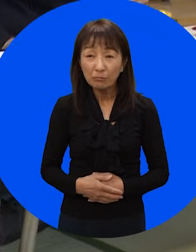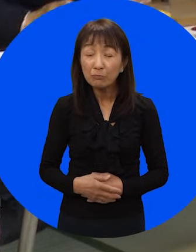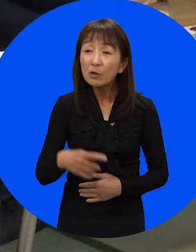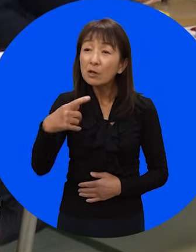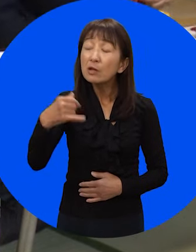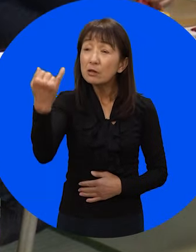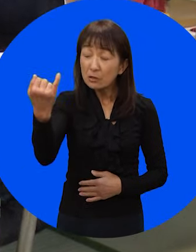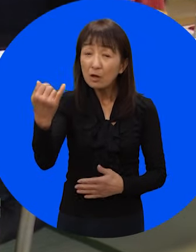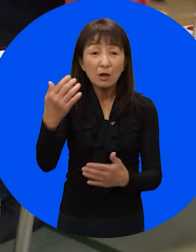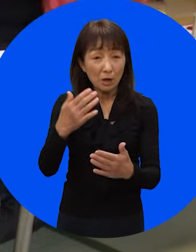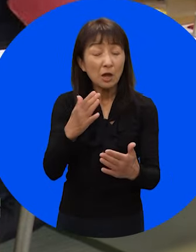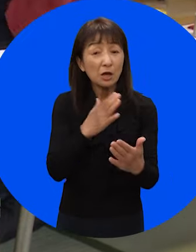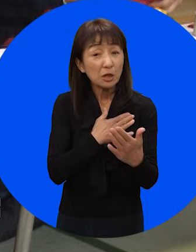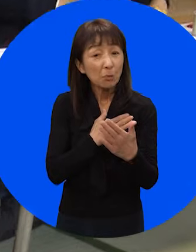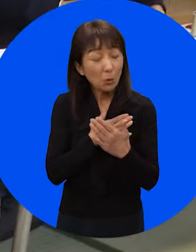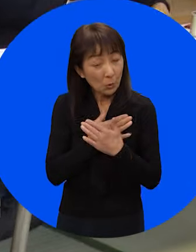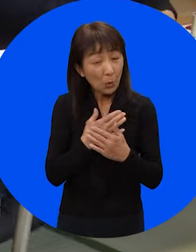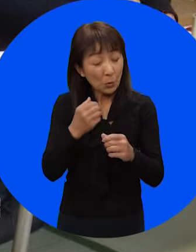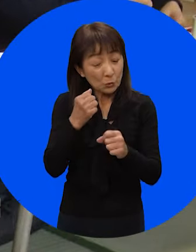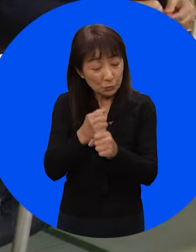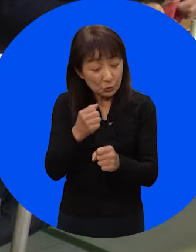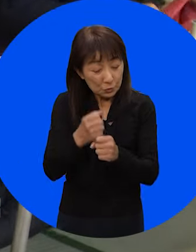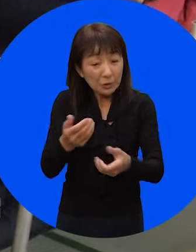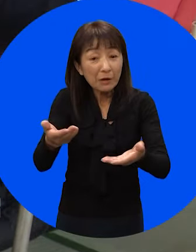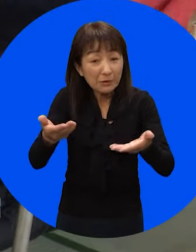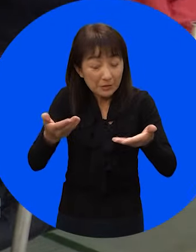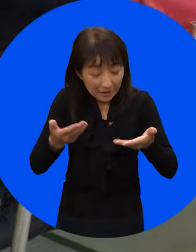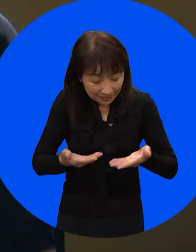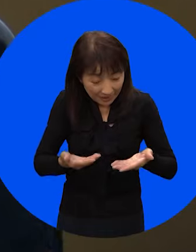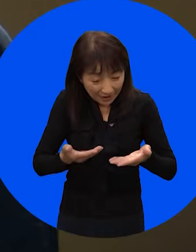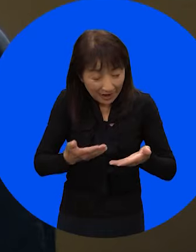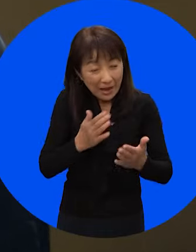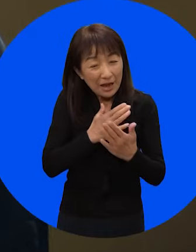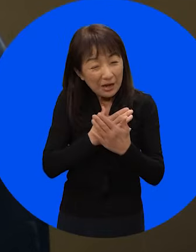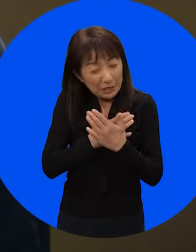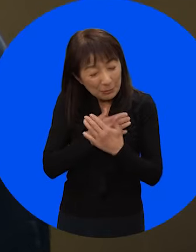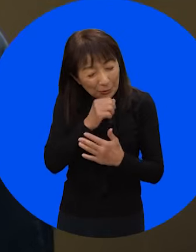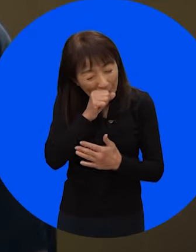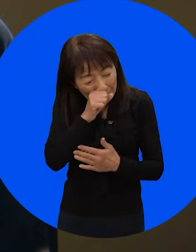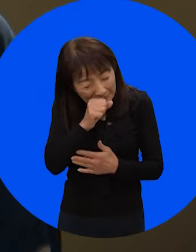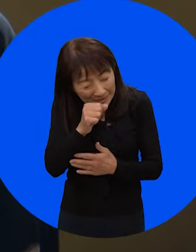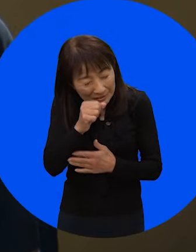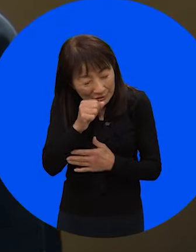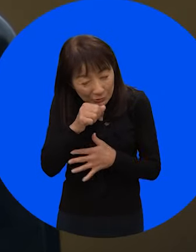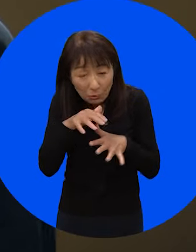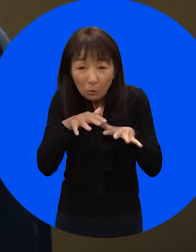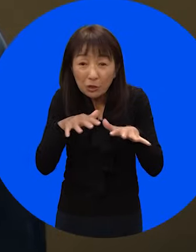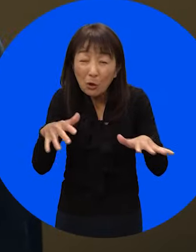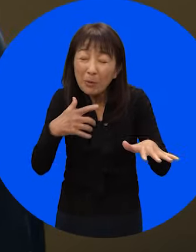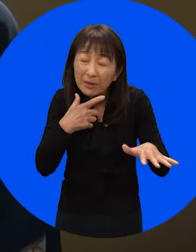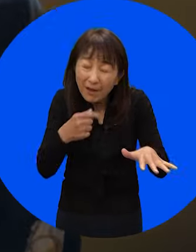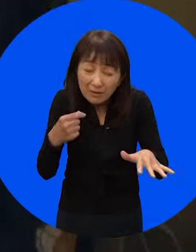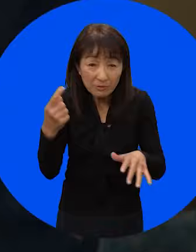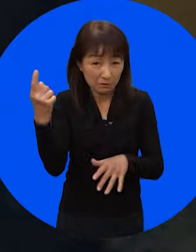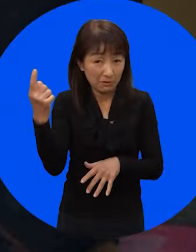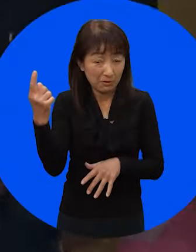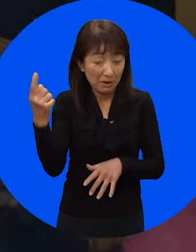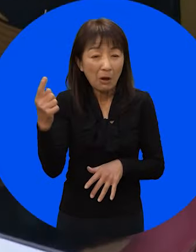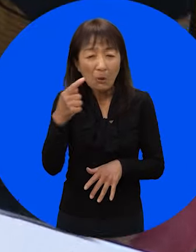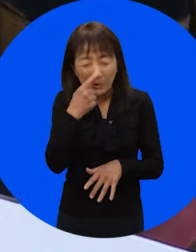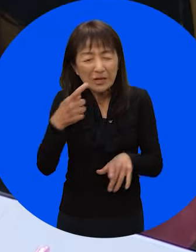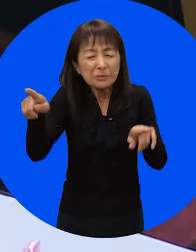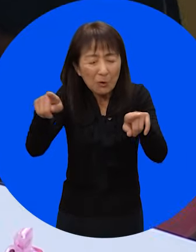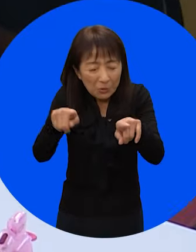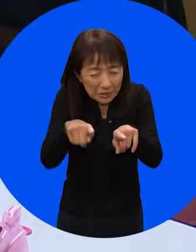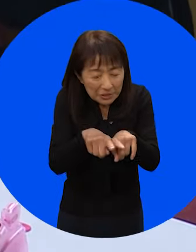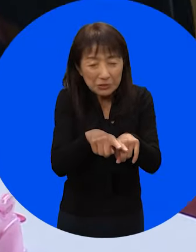り、親しんでもらおうっていう気持ちが強いので、私も先生を見習ってどんどん他の人たち